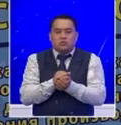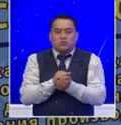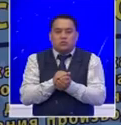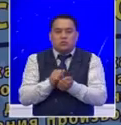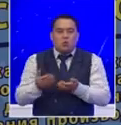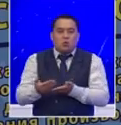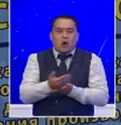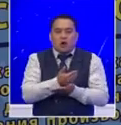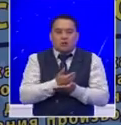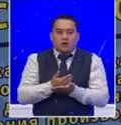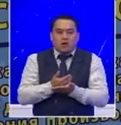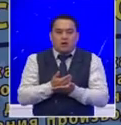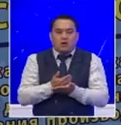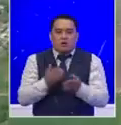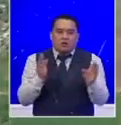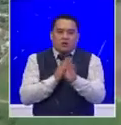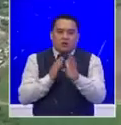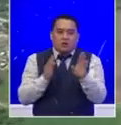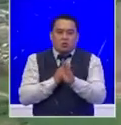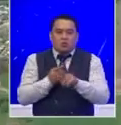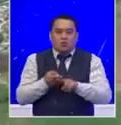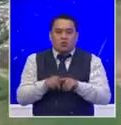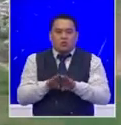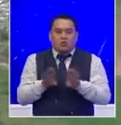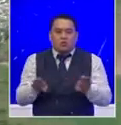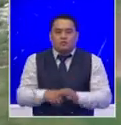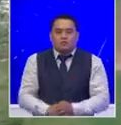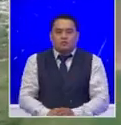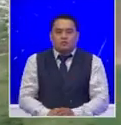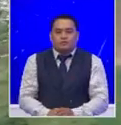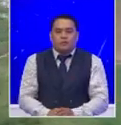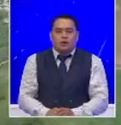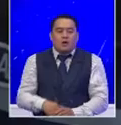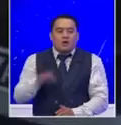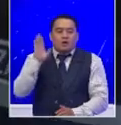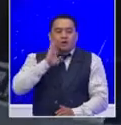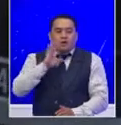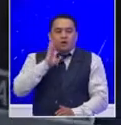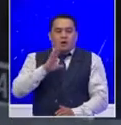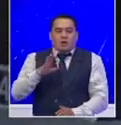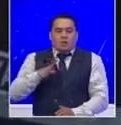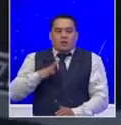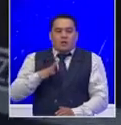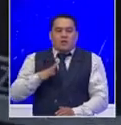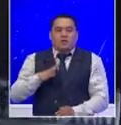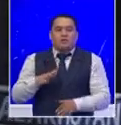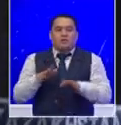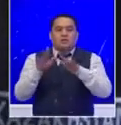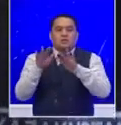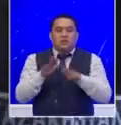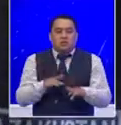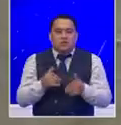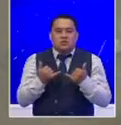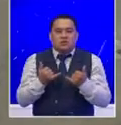это явление природное. Ранее на высоте 2-3 тысяч метров над уровнем моря в это время было по колено снега. Температурный